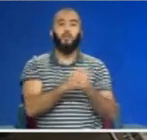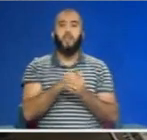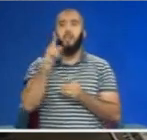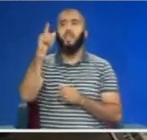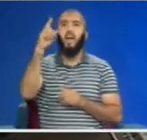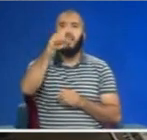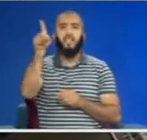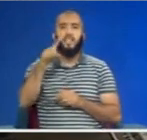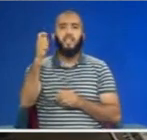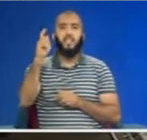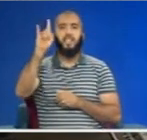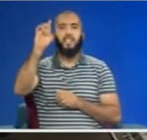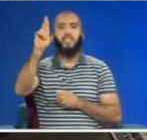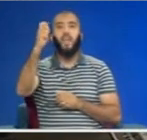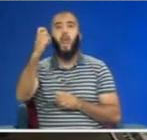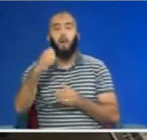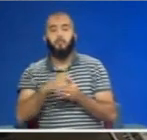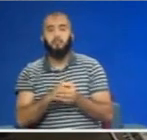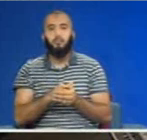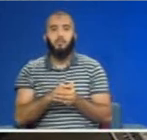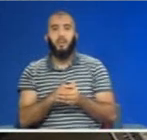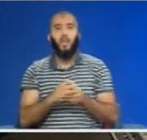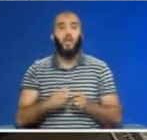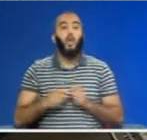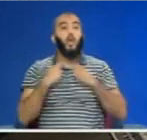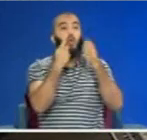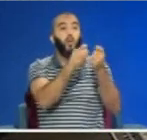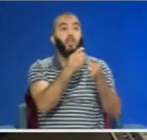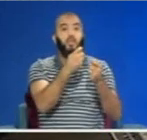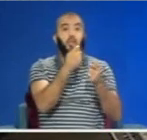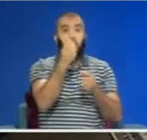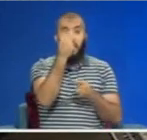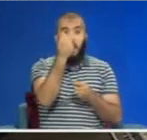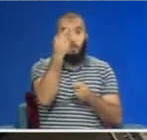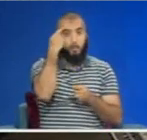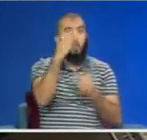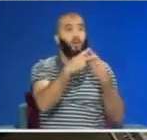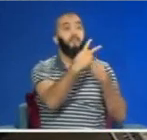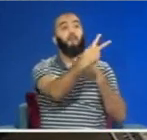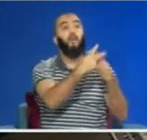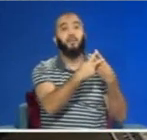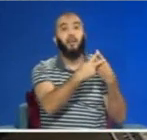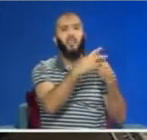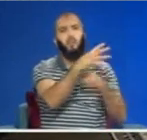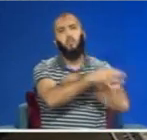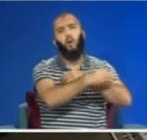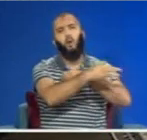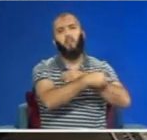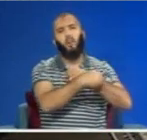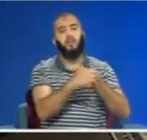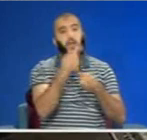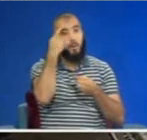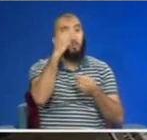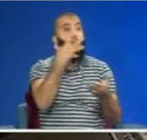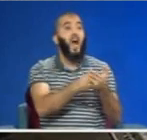الفقيرة ثم تنازل البائع عن بعض الثمن لهذه الجارة الفقيرة. بسم الله الرحمن الرحيم، الحمد لله تعالى والصلاة